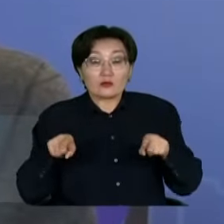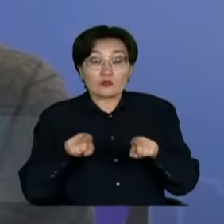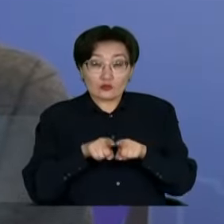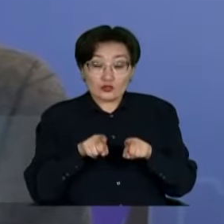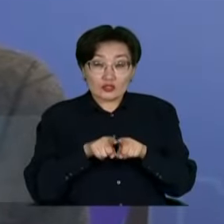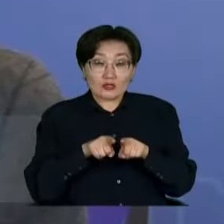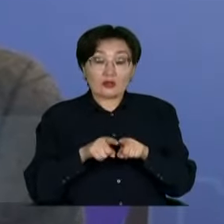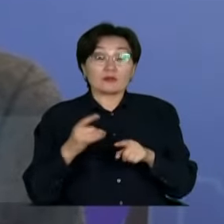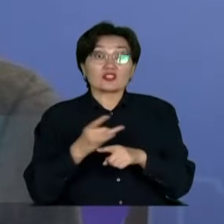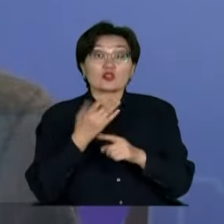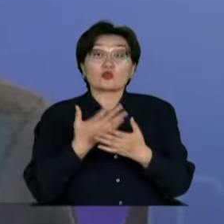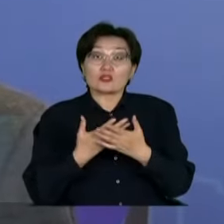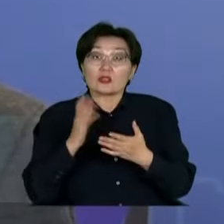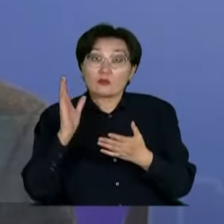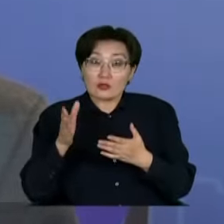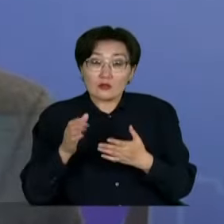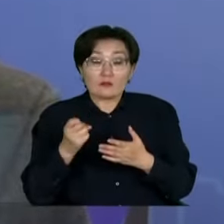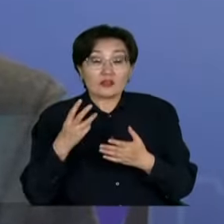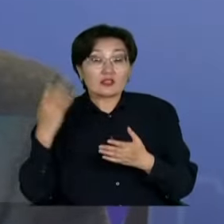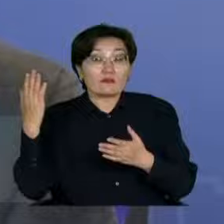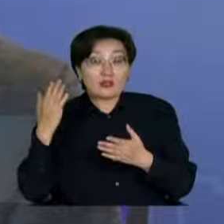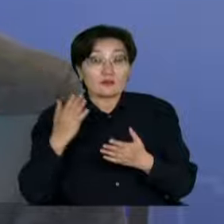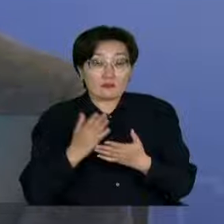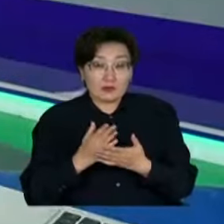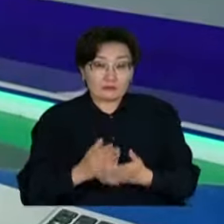бірінші көрсетімі болады. Сол сияқты бірнеше фильмдер бар.